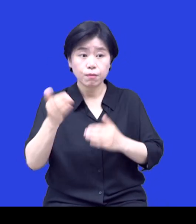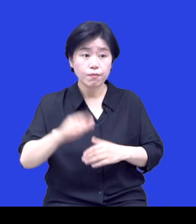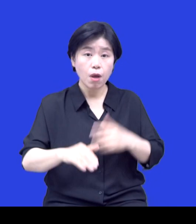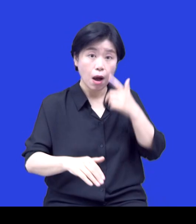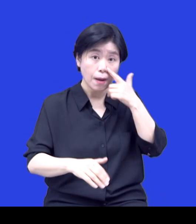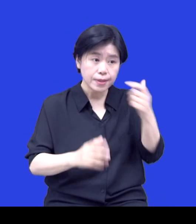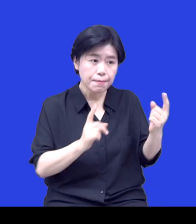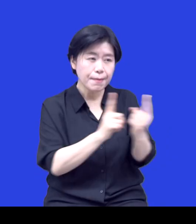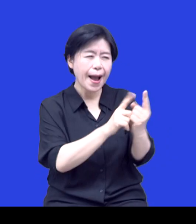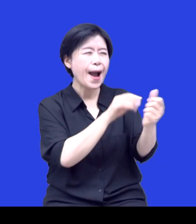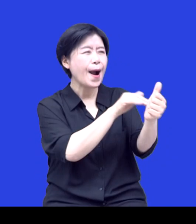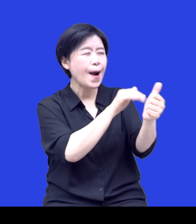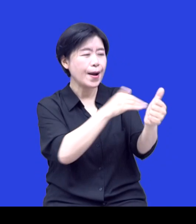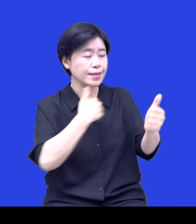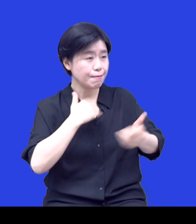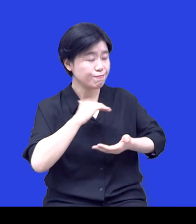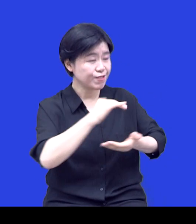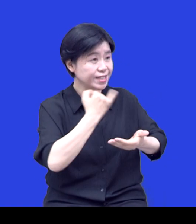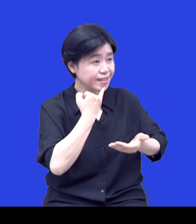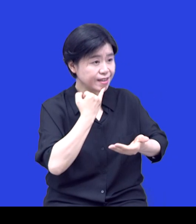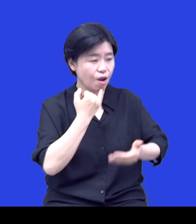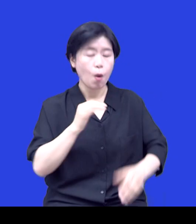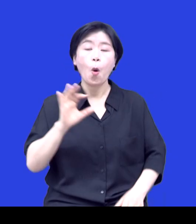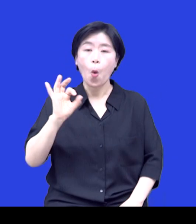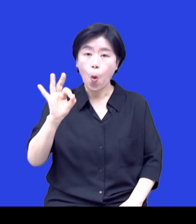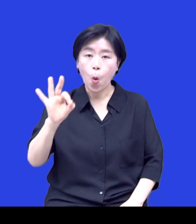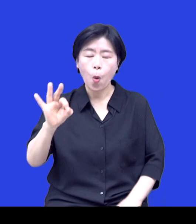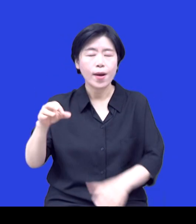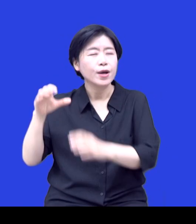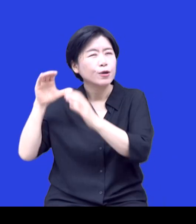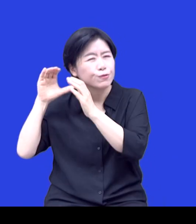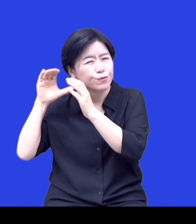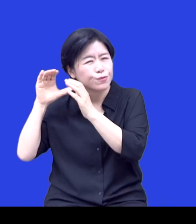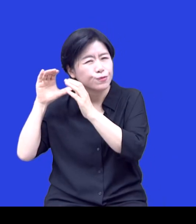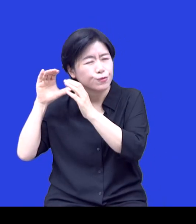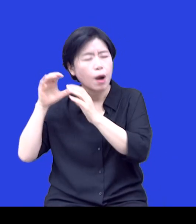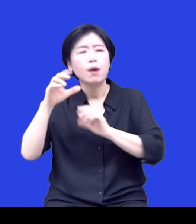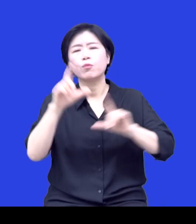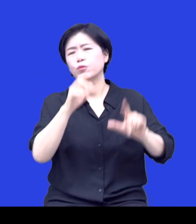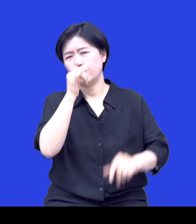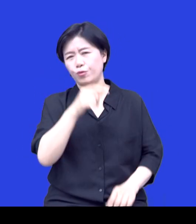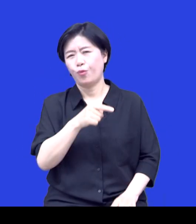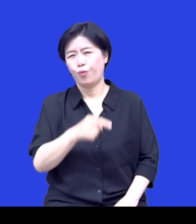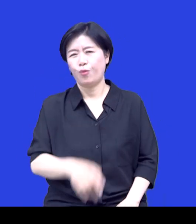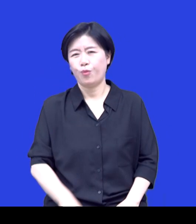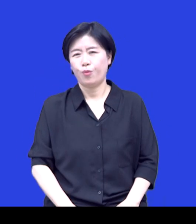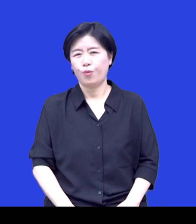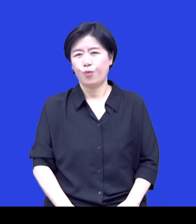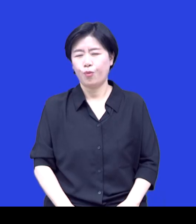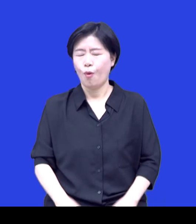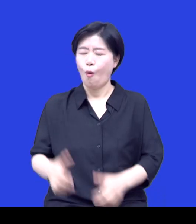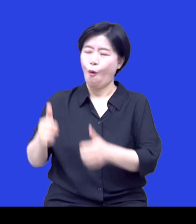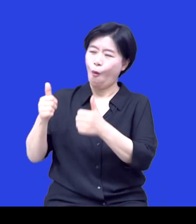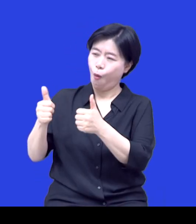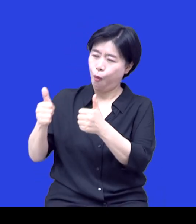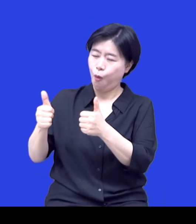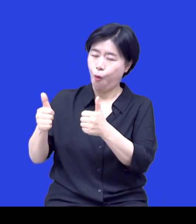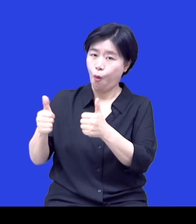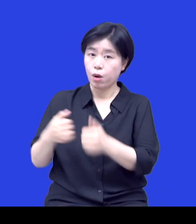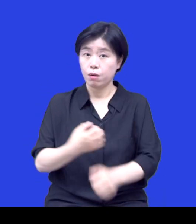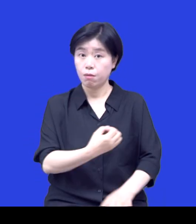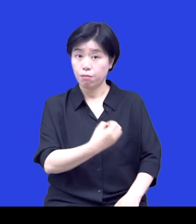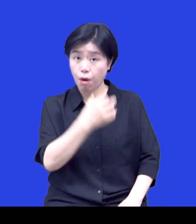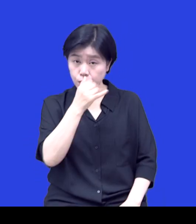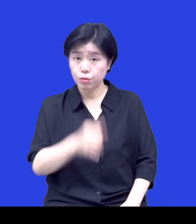듣는 것처럼 와 재밌게 들어주시는 거예요. 네 얘기가 제일 재밌다고. 근데 아버지가 뭐